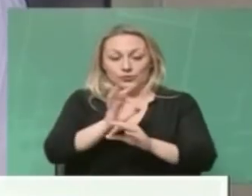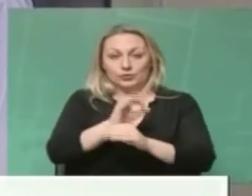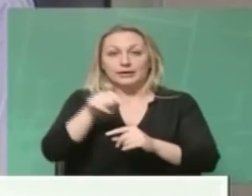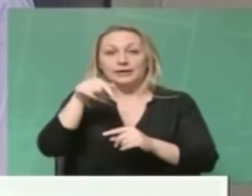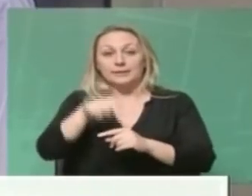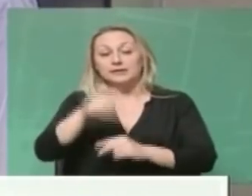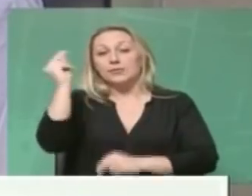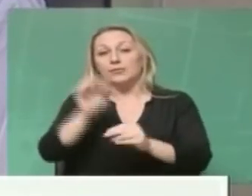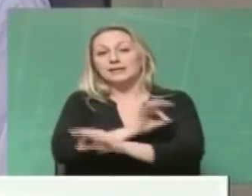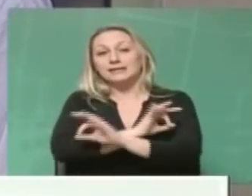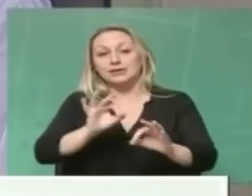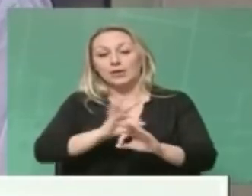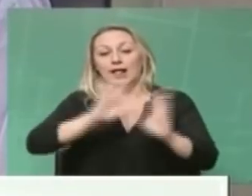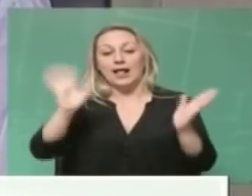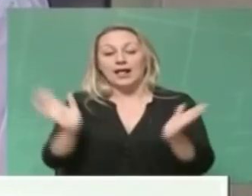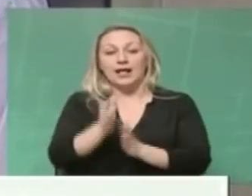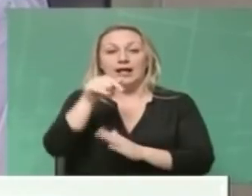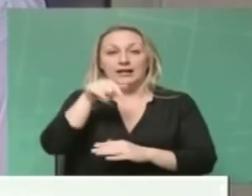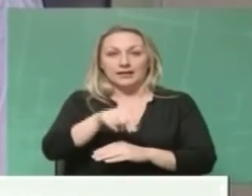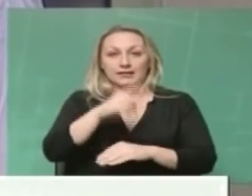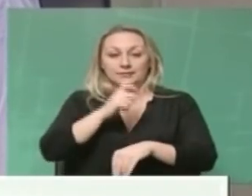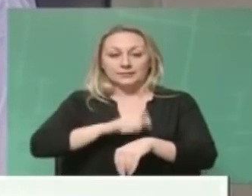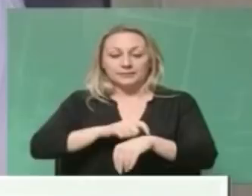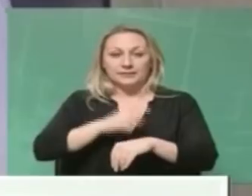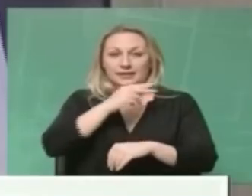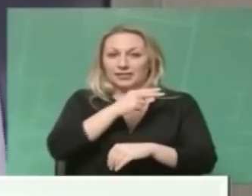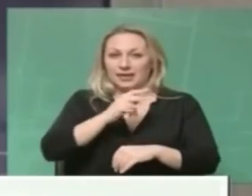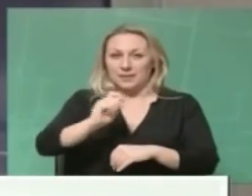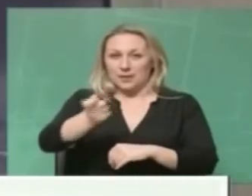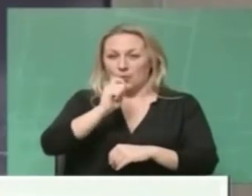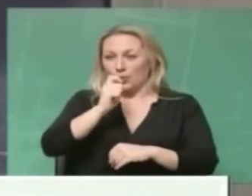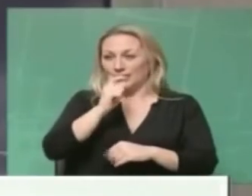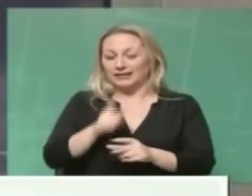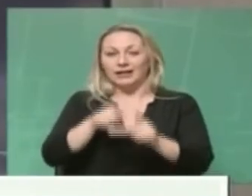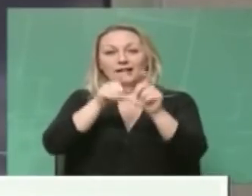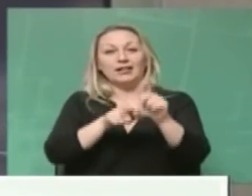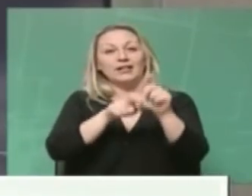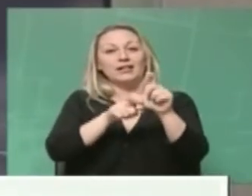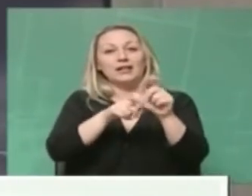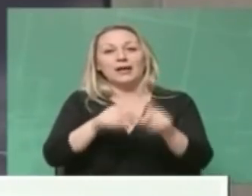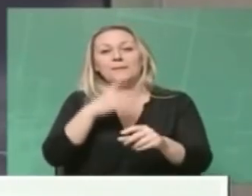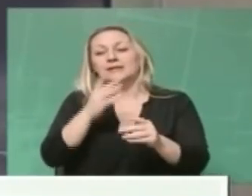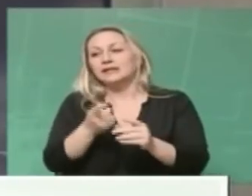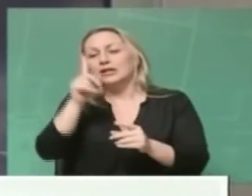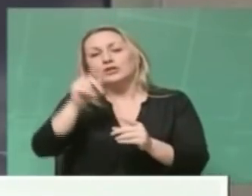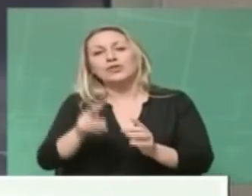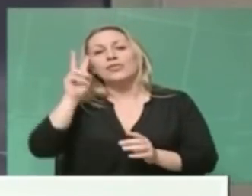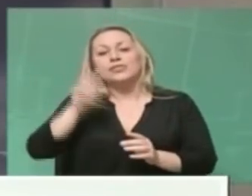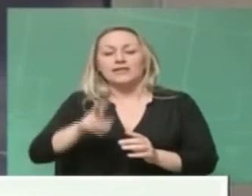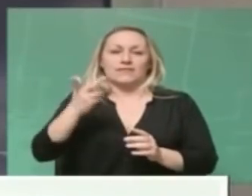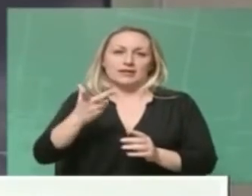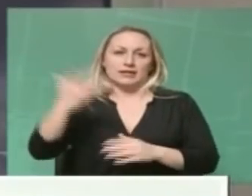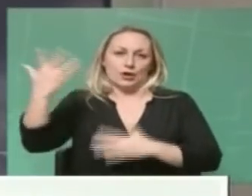πραγματικότητα, όχι μόνο θα υιοθετήσεις μια λογική η οποία δεν έχει πάτο, αλλά θα εξαρτιέσαι, ανεξάρτητα από το αν φαίνεται αυτό λογιστικά ή